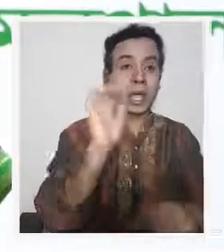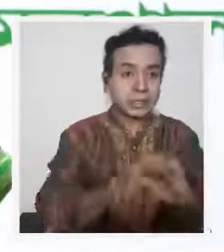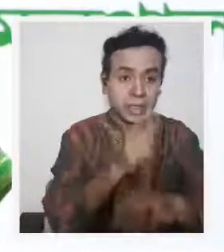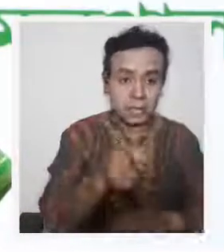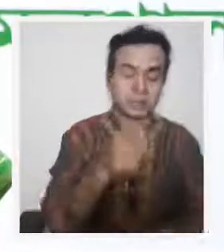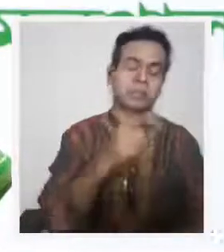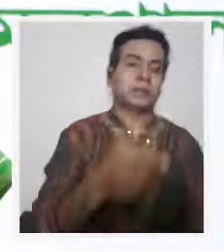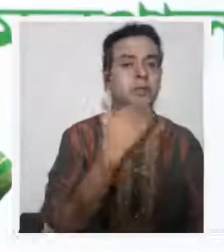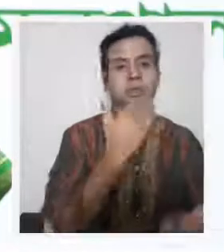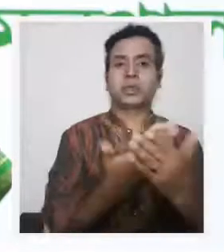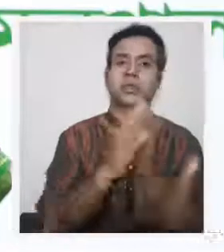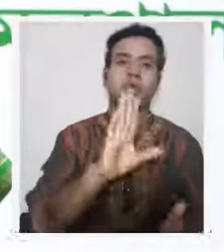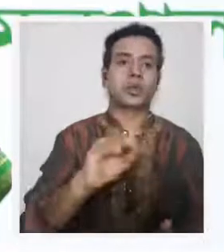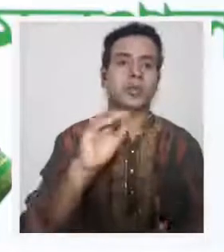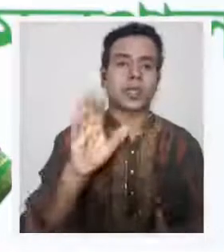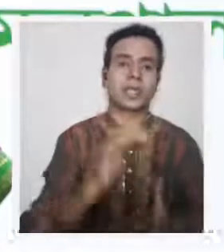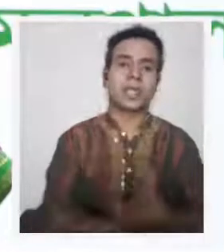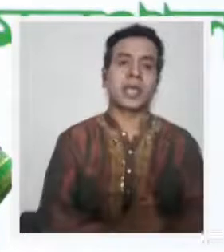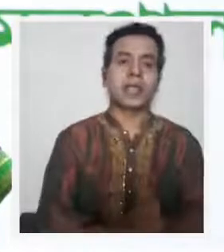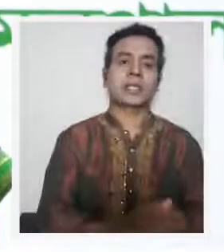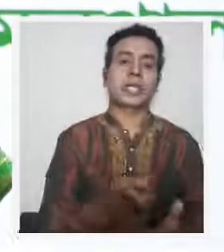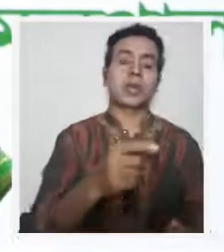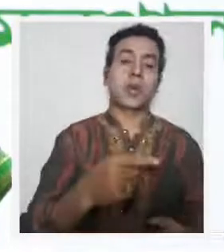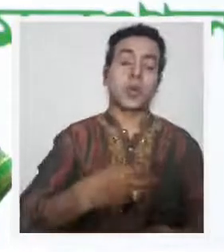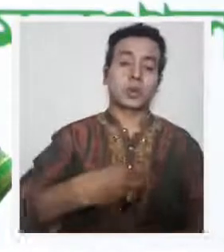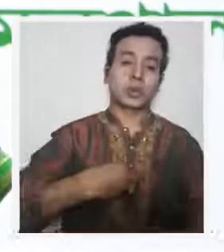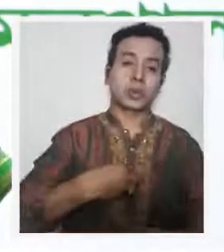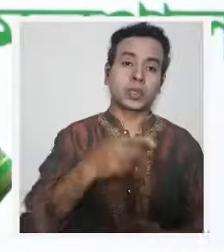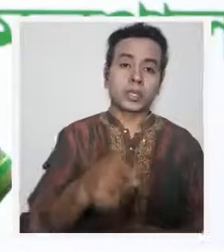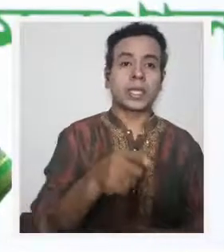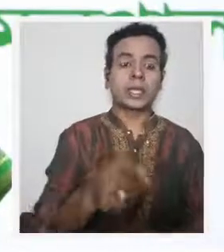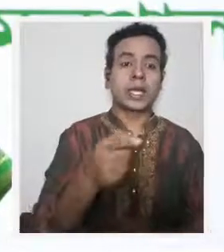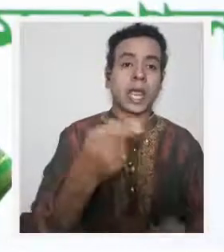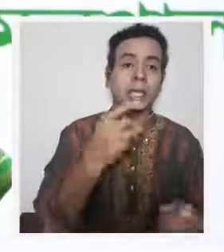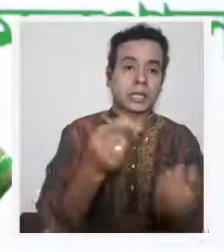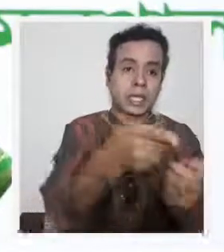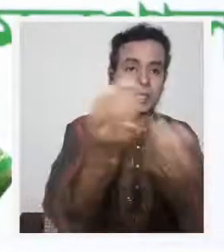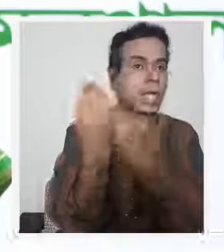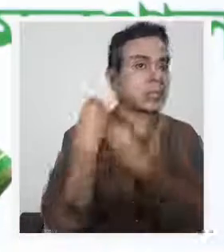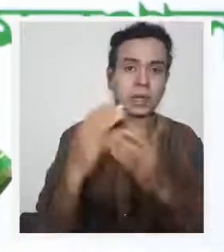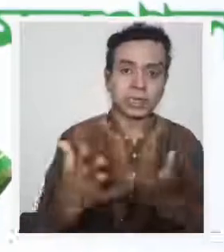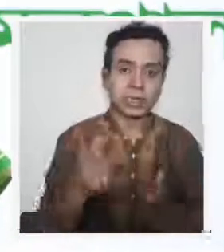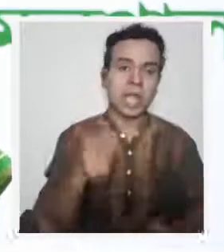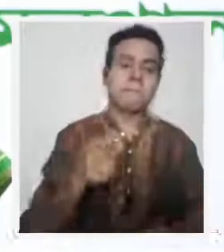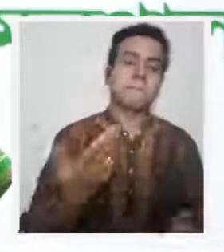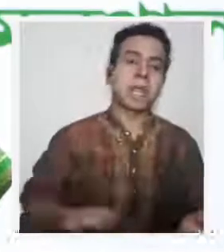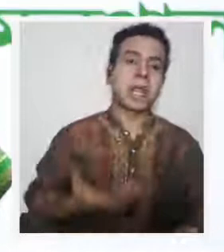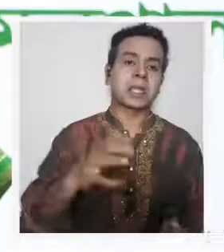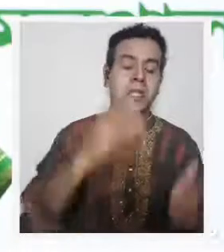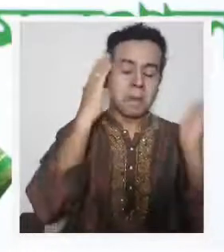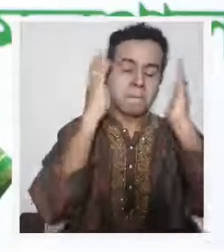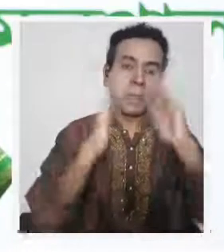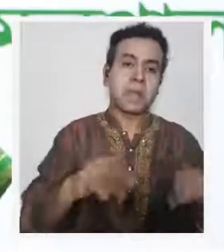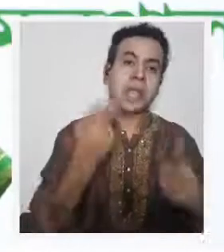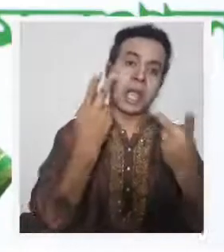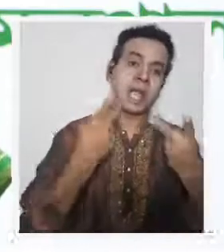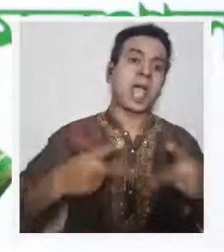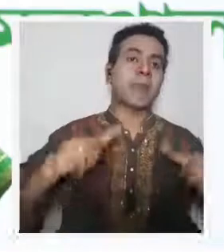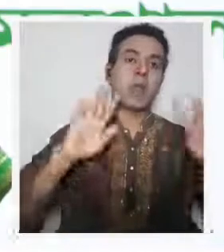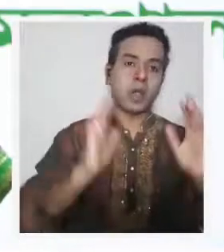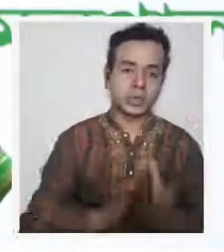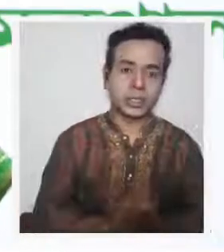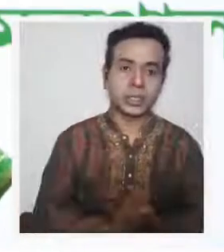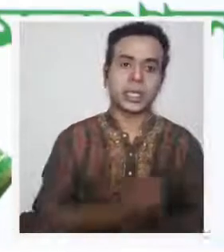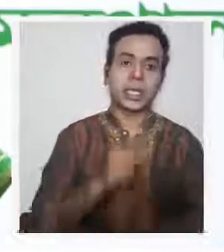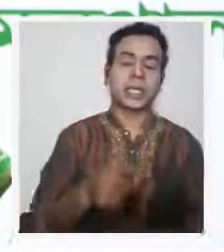প্রত্যেকটি সম্মুখ যুদ্ধের যারা যোদ্ধা তাদের প্রতি কৃতজ্ঞতা জানাচ্ছি। তাদের প্রতি ধন্যবাদের ভাষা আসলে নেই। তারা না থাকলে হয়তো